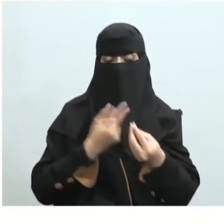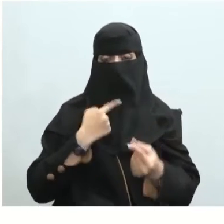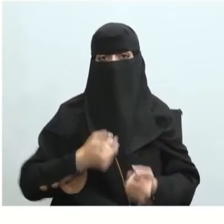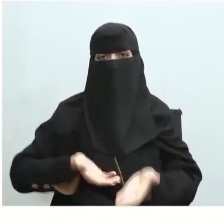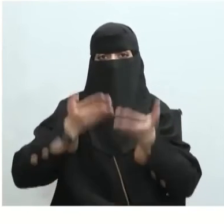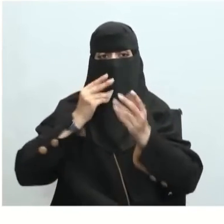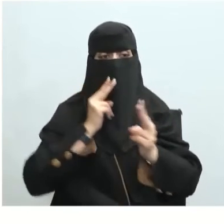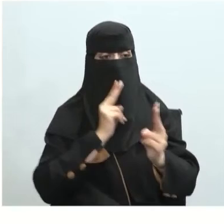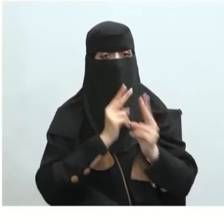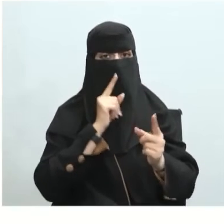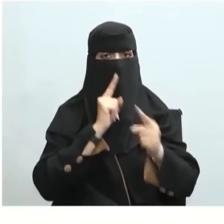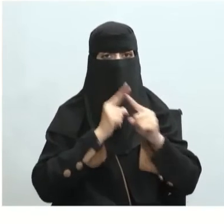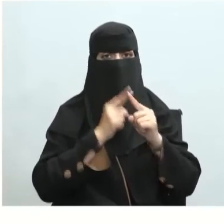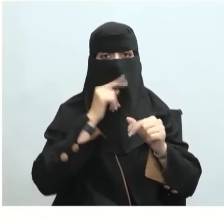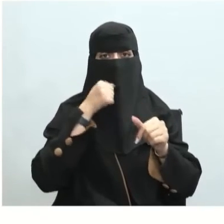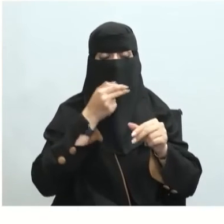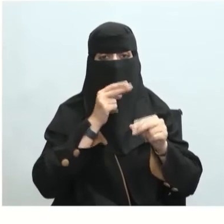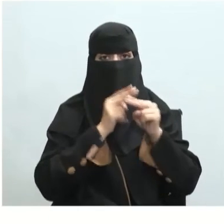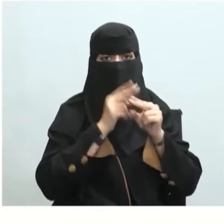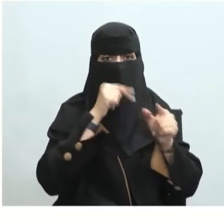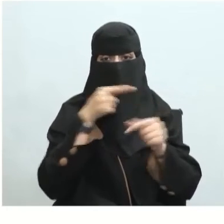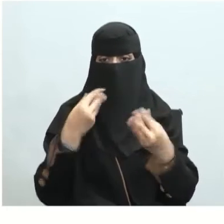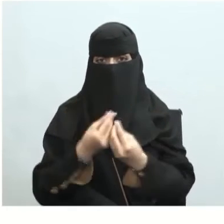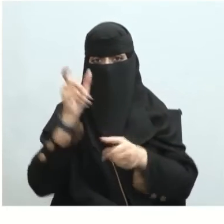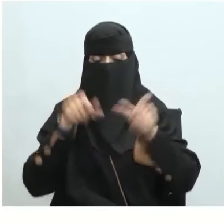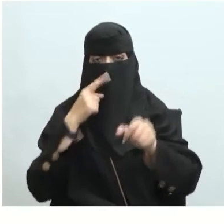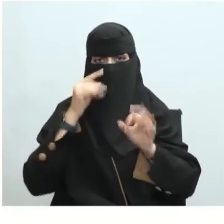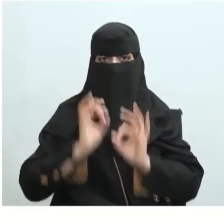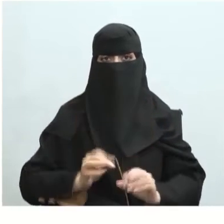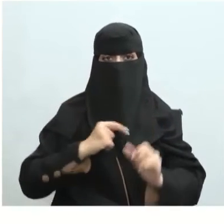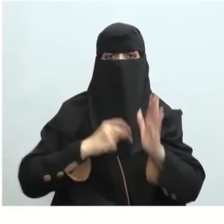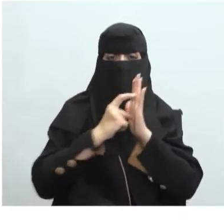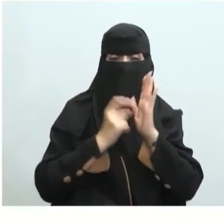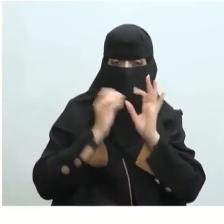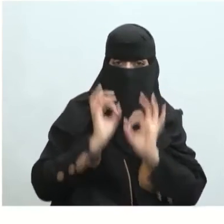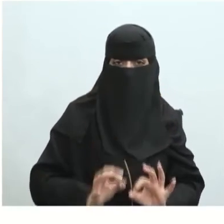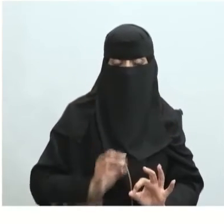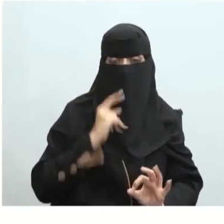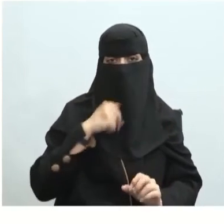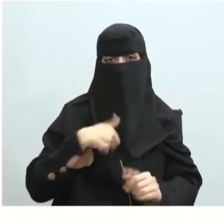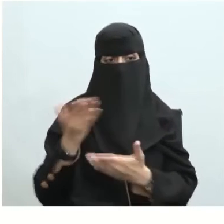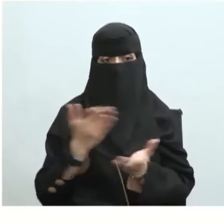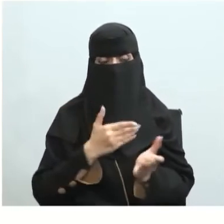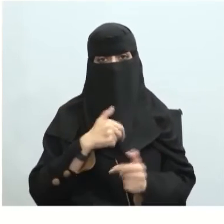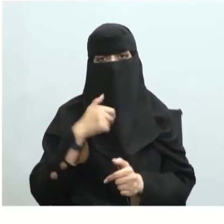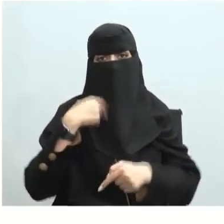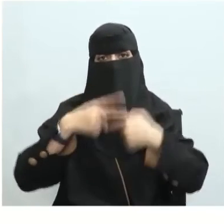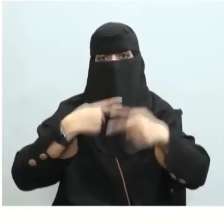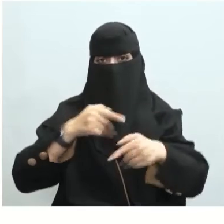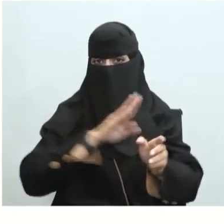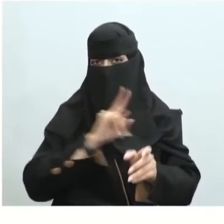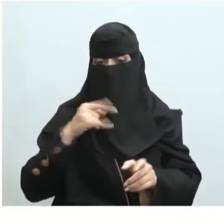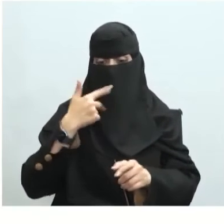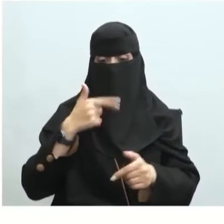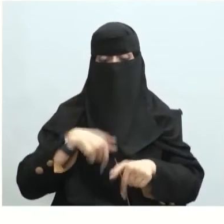حواري مثلا بين مع الطلاب بشان اهميه الحضور والمواظبه ايضا كذلك نقول مثلا عمل لافتات ارش شاديه